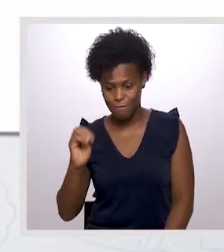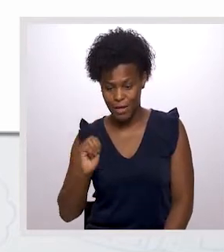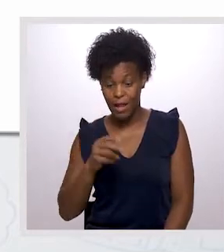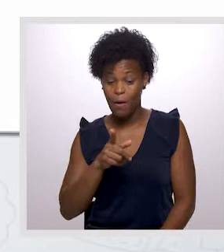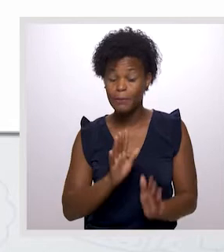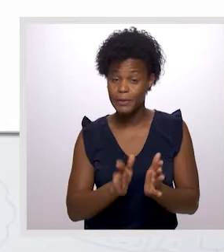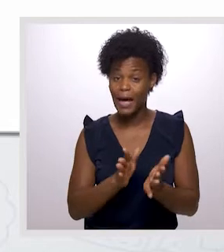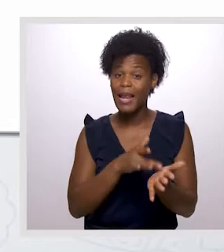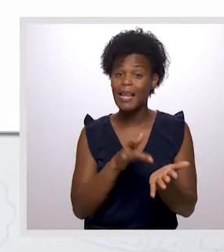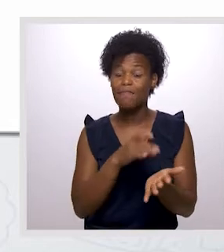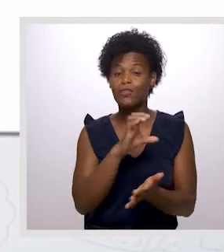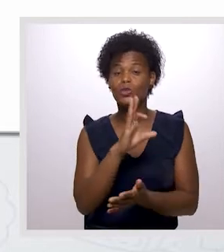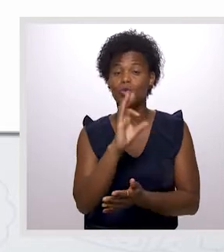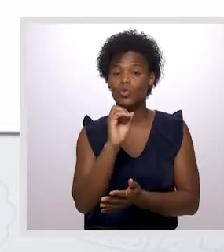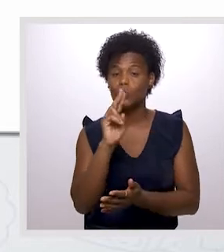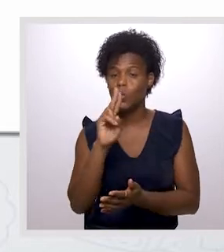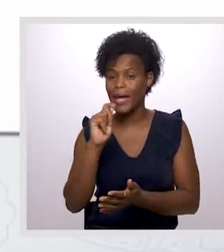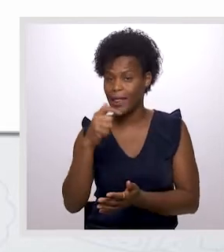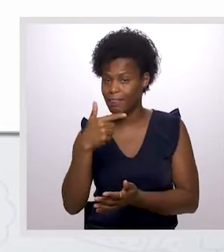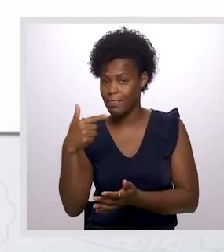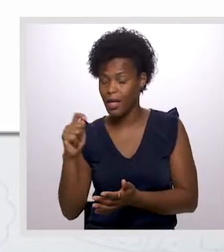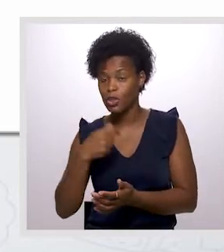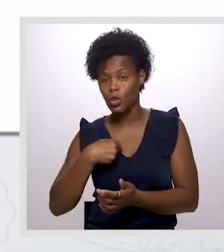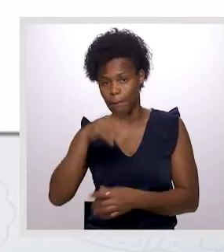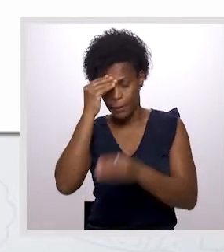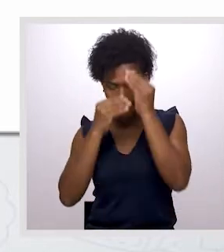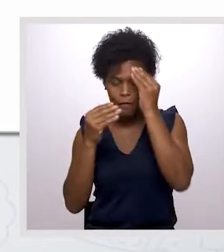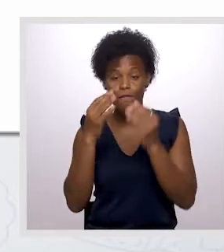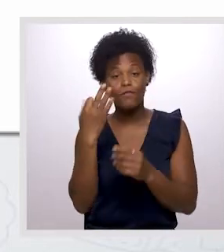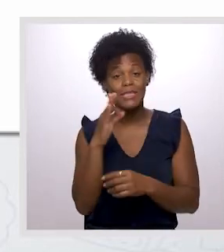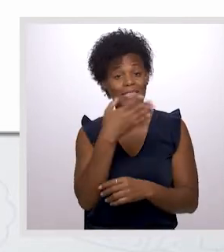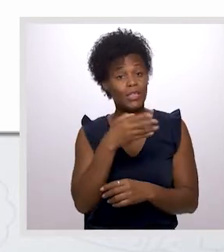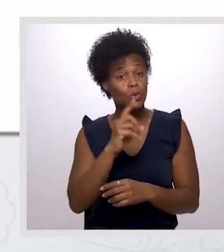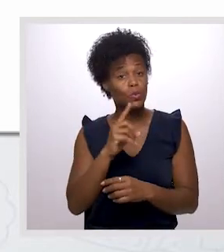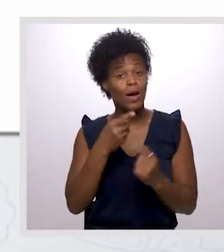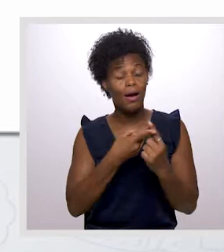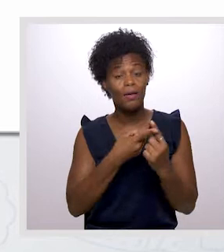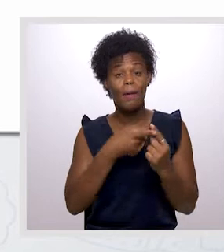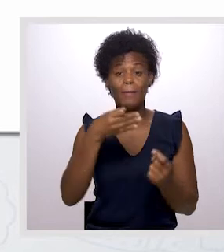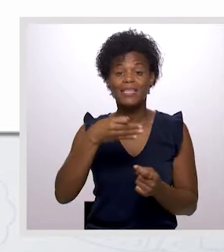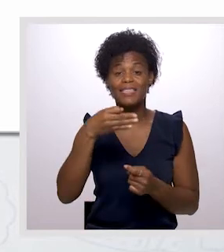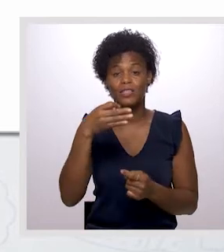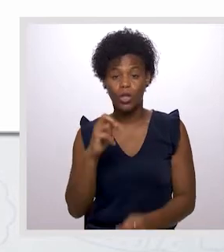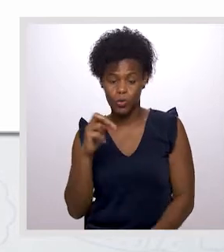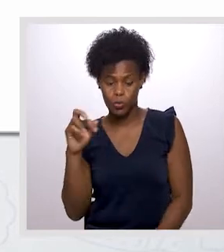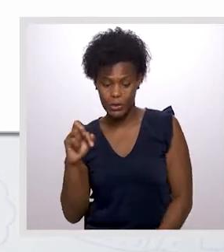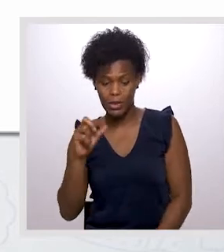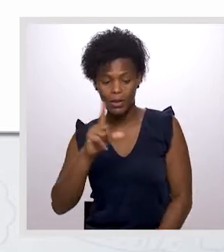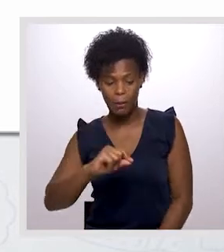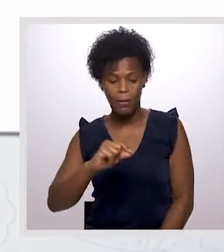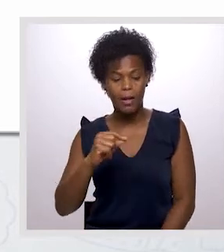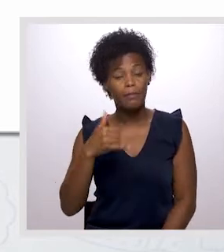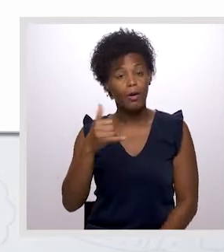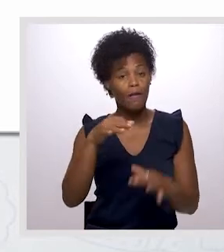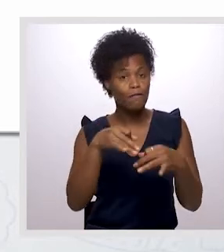J'apprends le français sexto ano » à la page 38. Et à la fin de notre cours, nous allons écouter une chanson